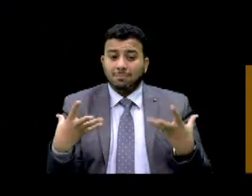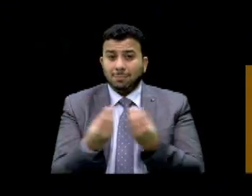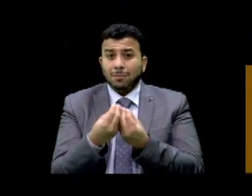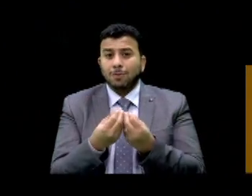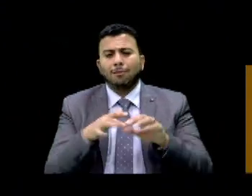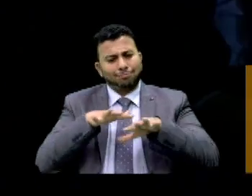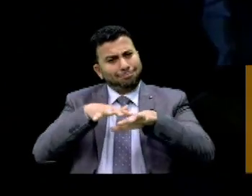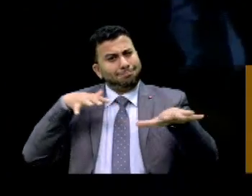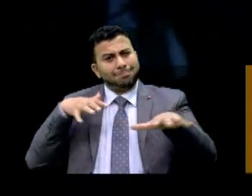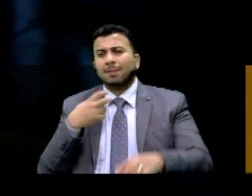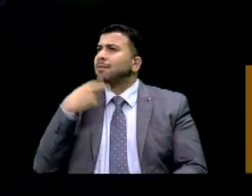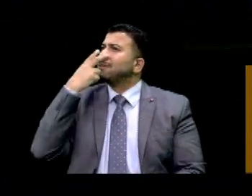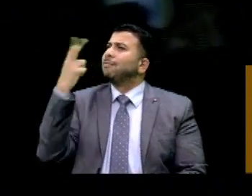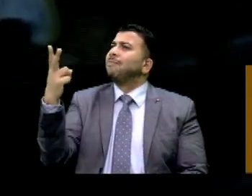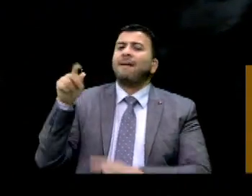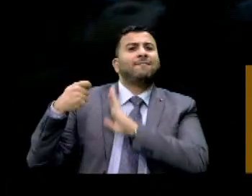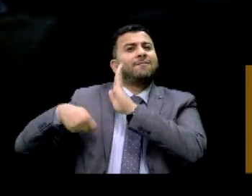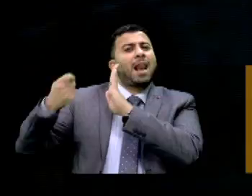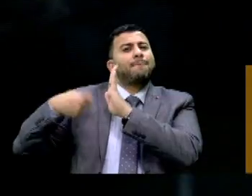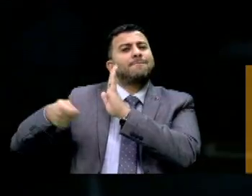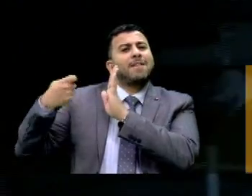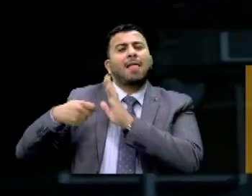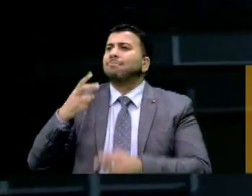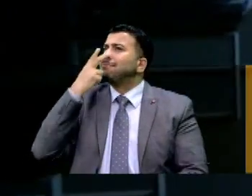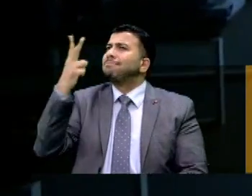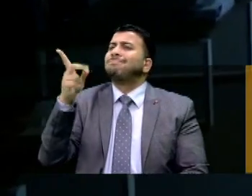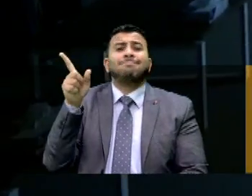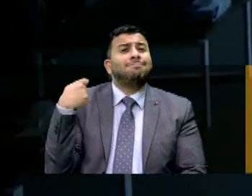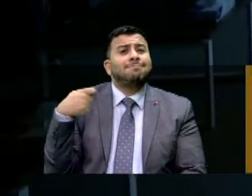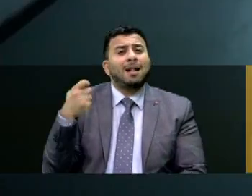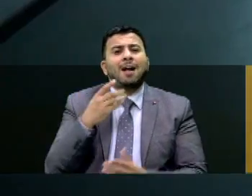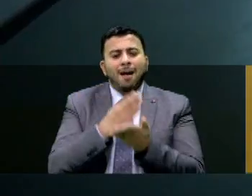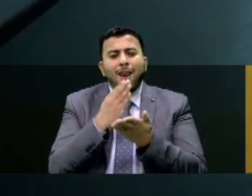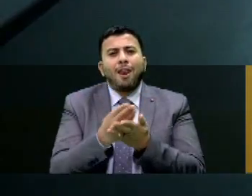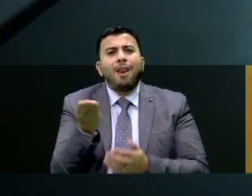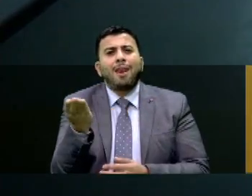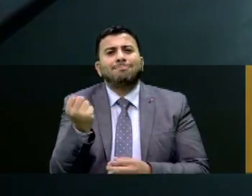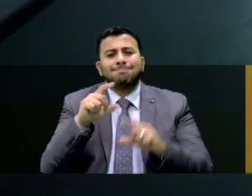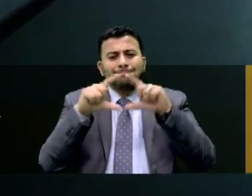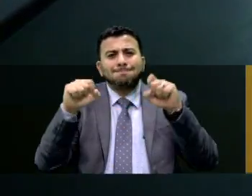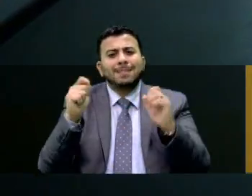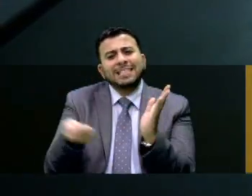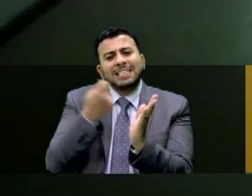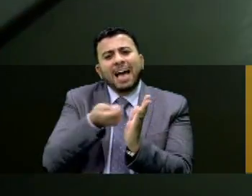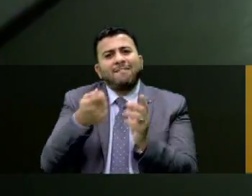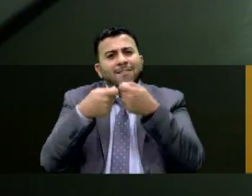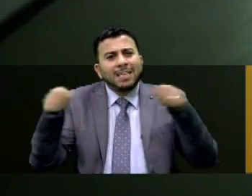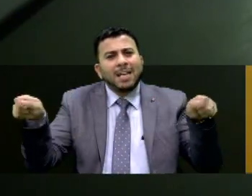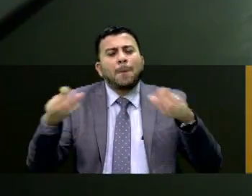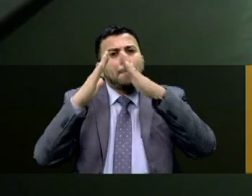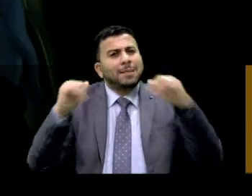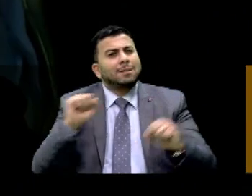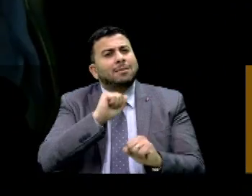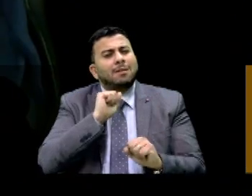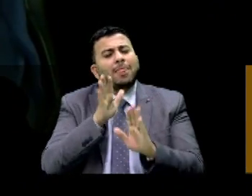السادة الحضور فيلما تسجيليا قصيرا حول أبرز أنشطة نقابة الصحفيين في مصر وجهودها في دعم